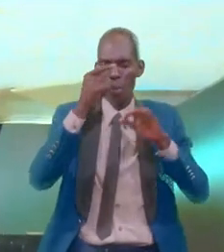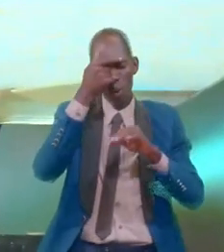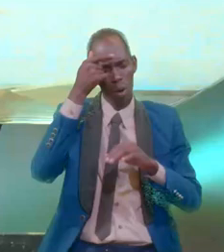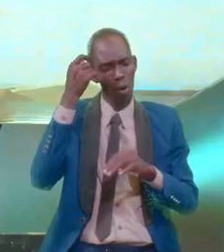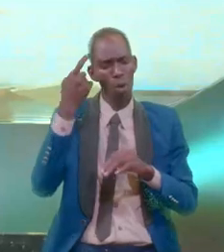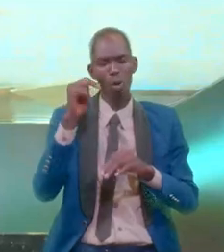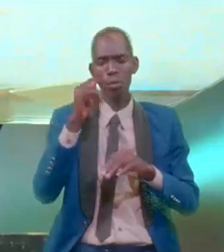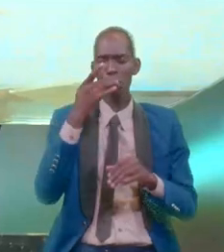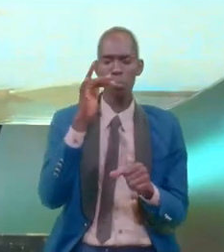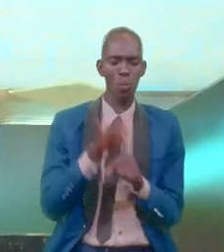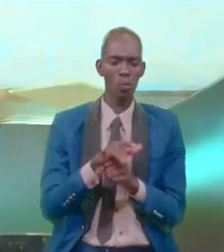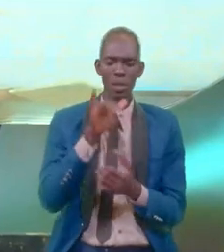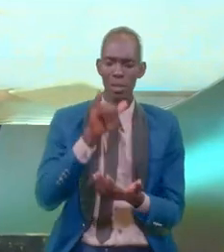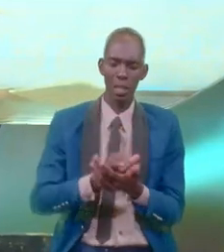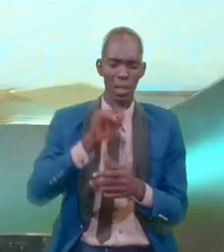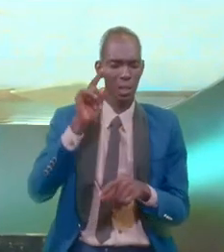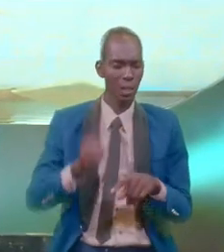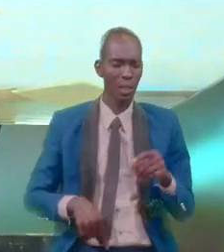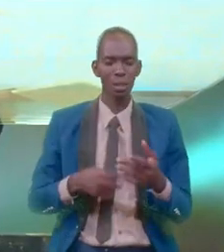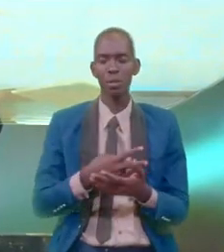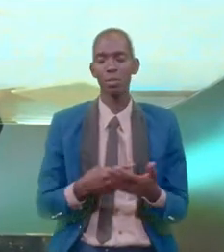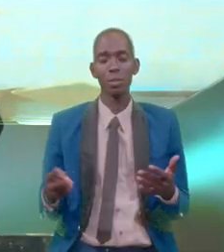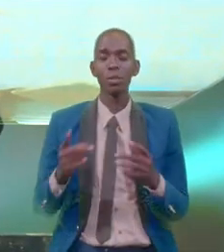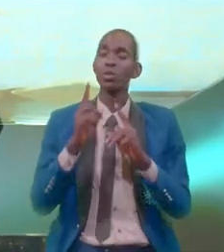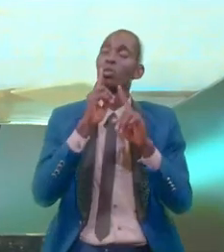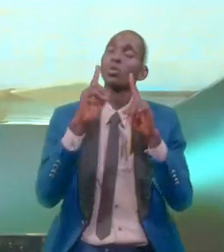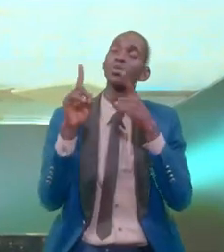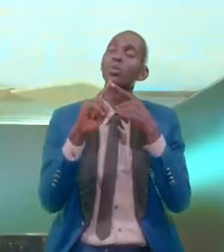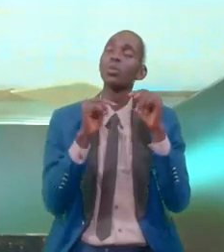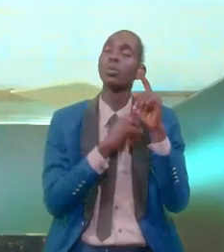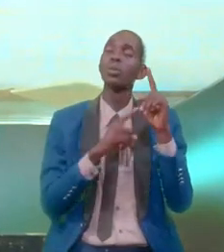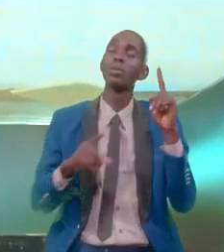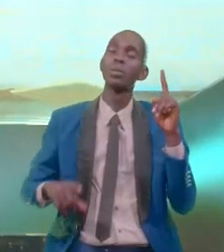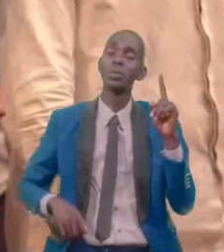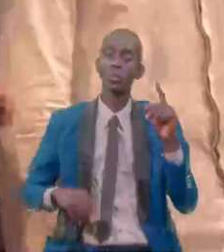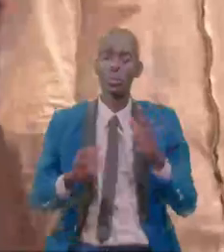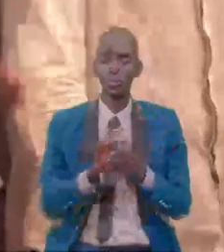Les merveilles à cause de la promesse infaillible. Parlez au Seigneur.